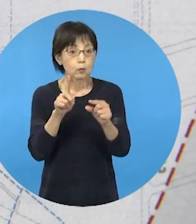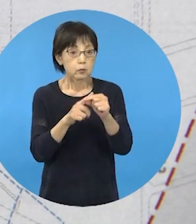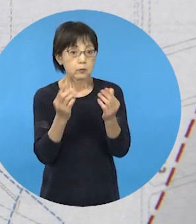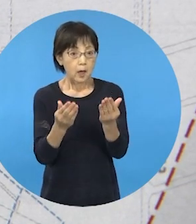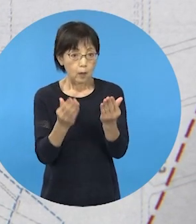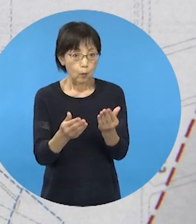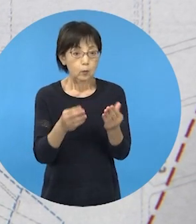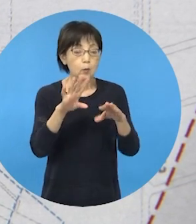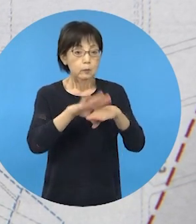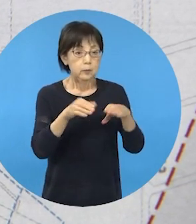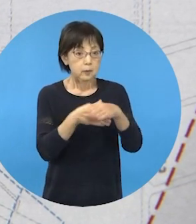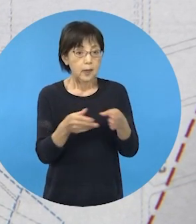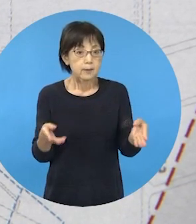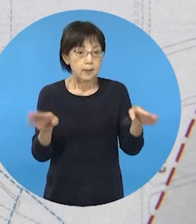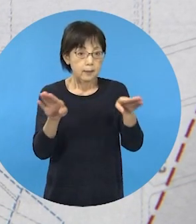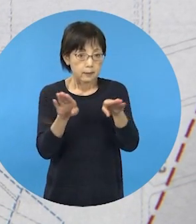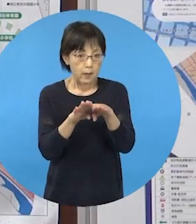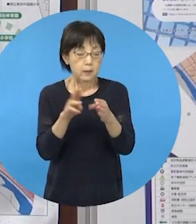を設定しました。